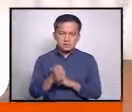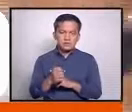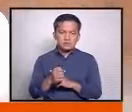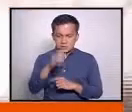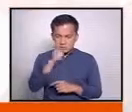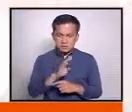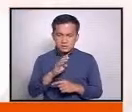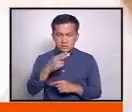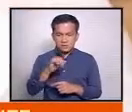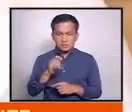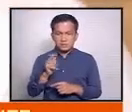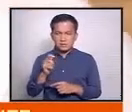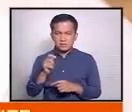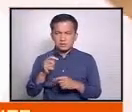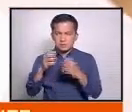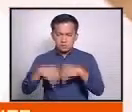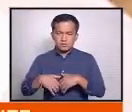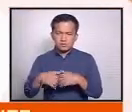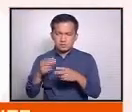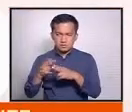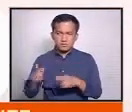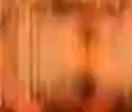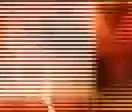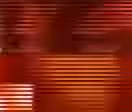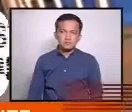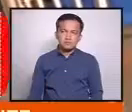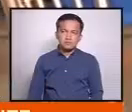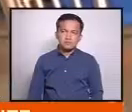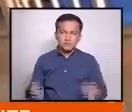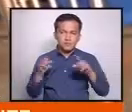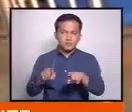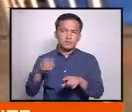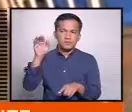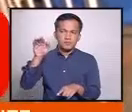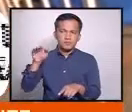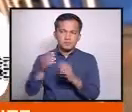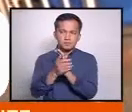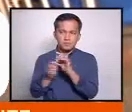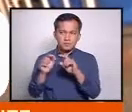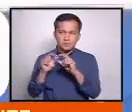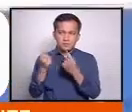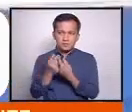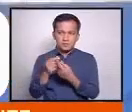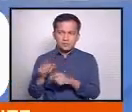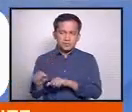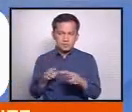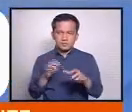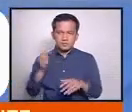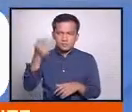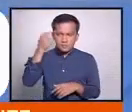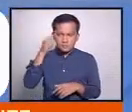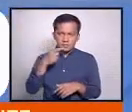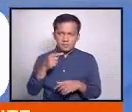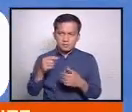habitat, collapse will be very, you know, soon. Kasabay nito, nanawagan ng mga eksperto at grupo ng mga mangingisda